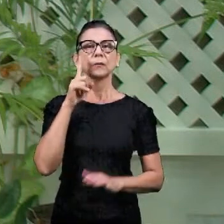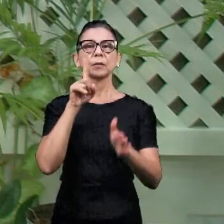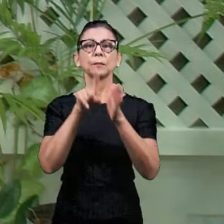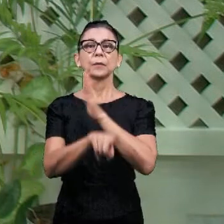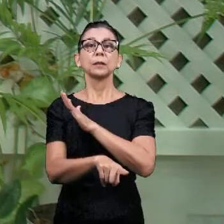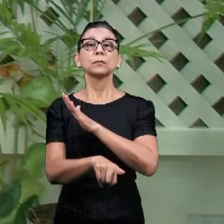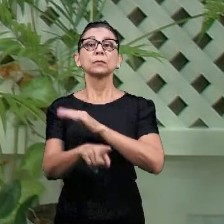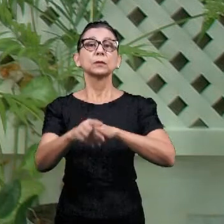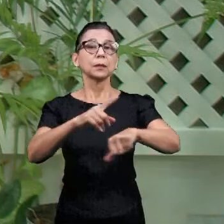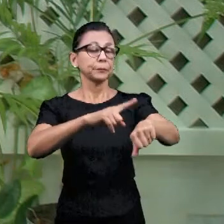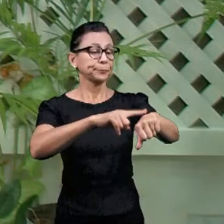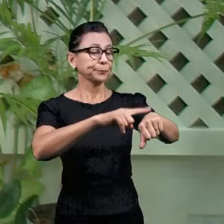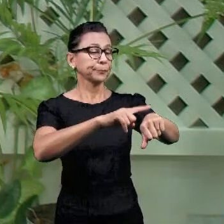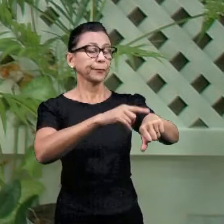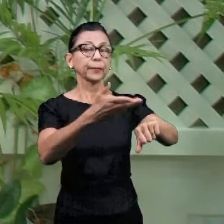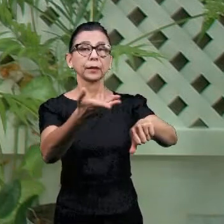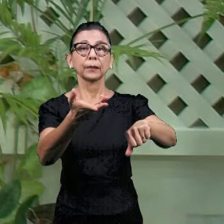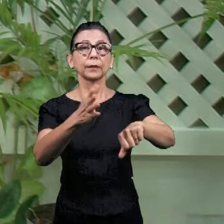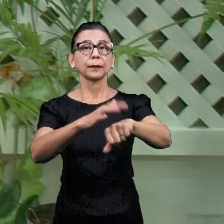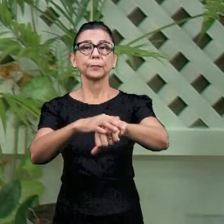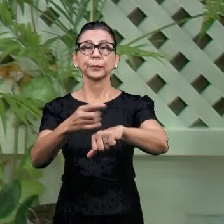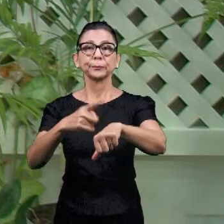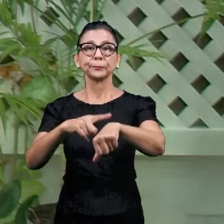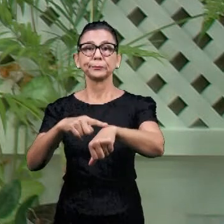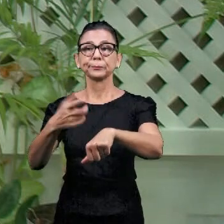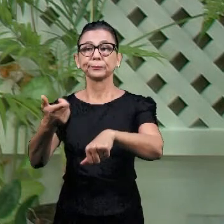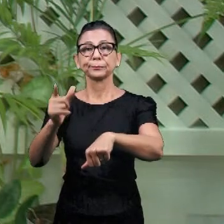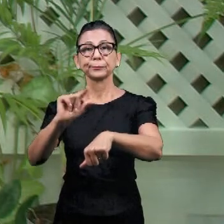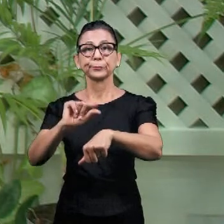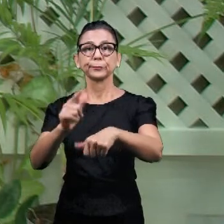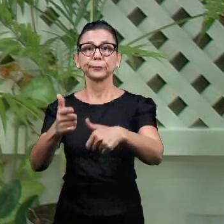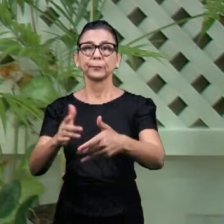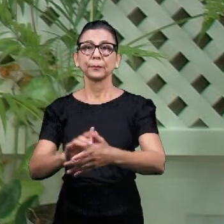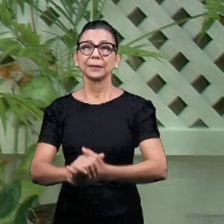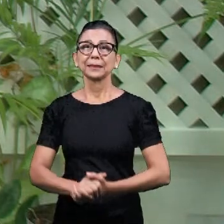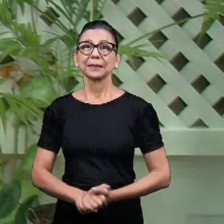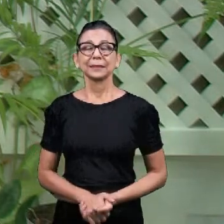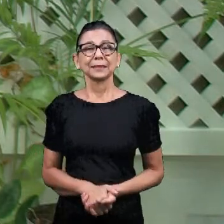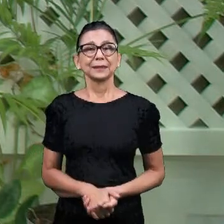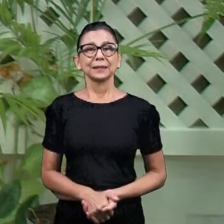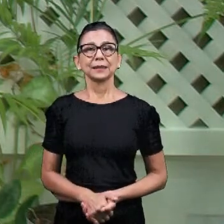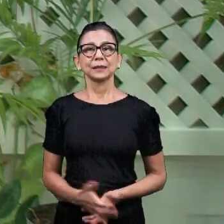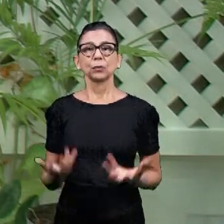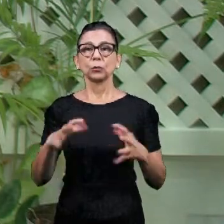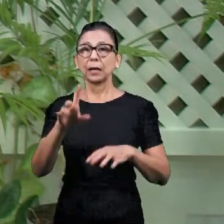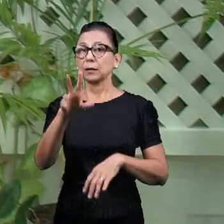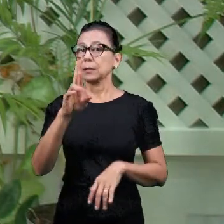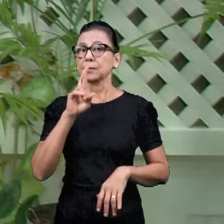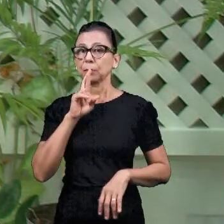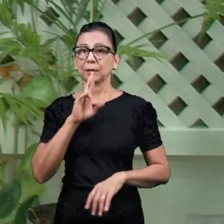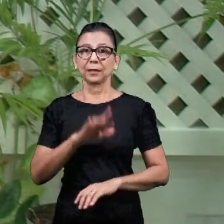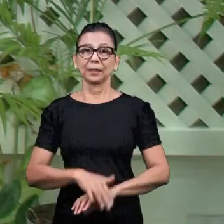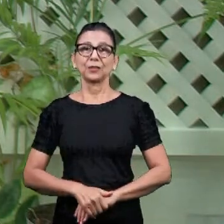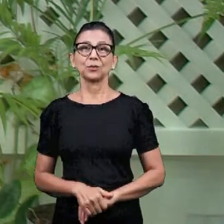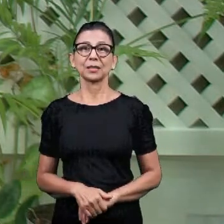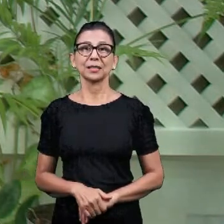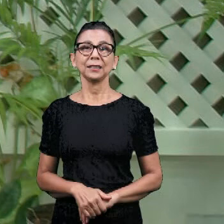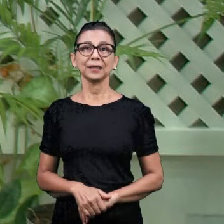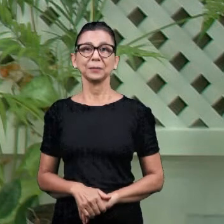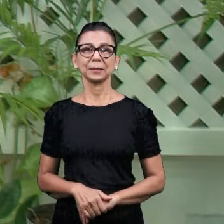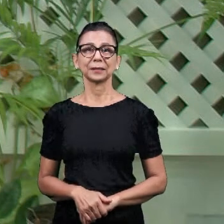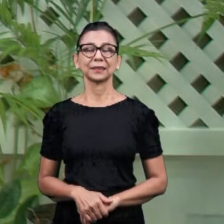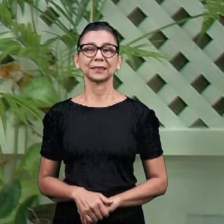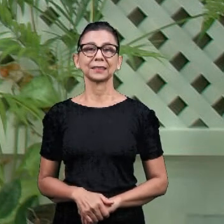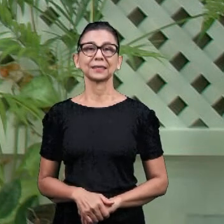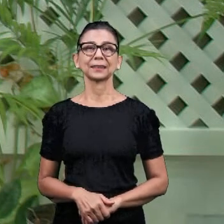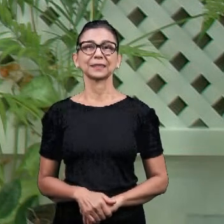n'avons plus le temps, apparemment, mais je veux juste répondre parce que j'ai dit le suivant. J'ai ici